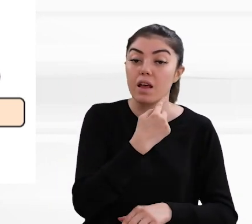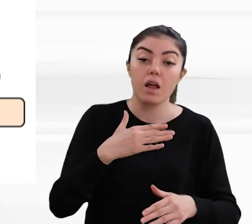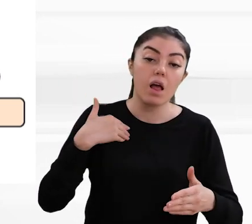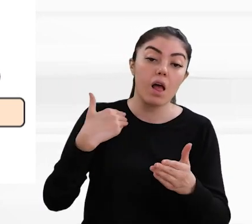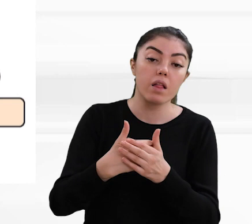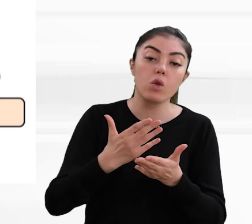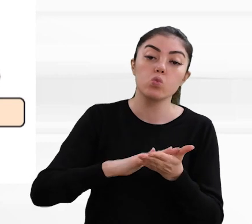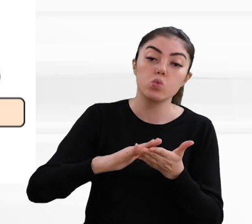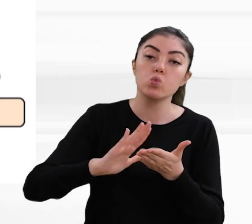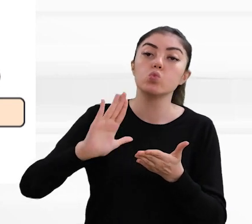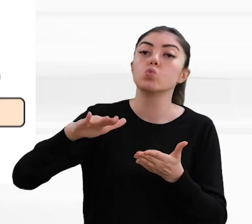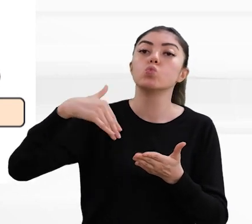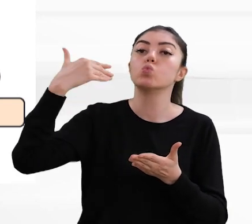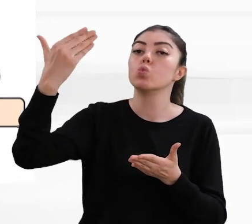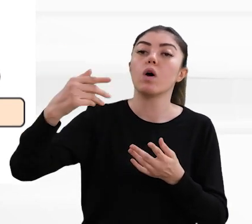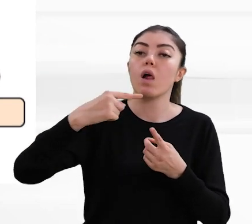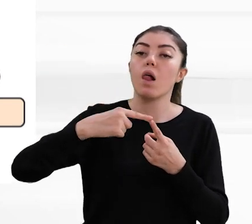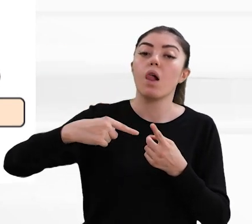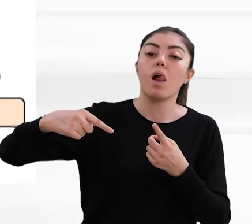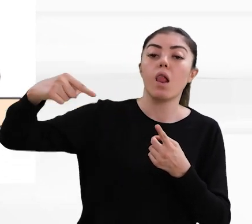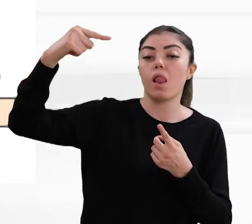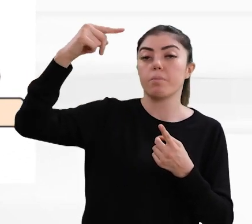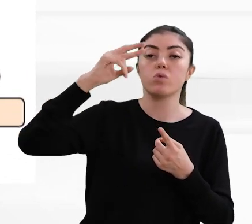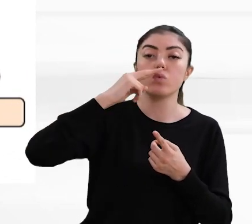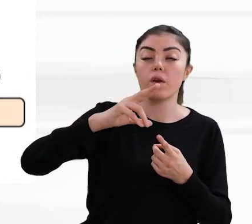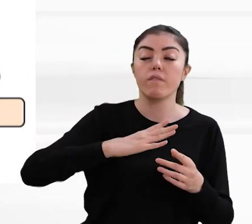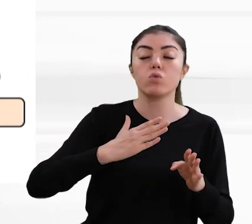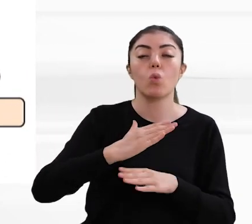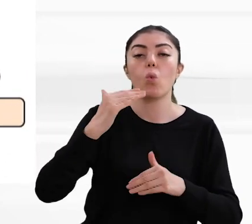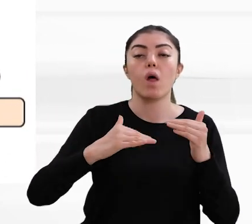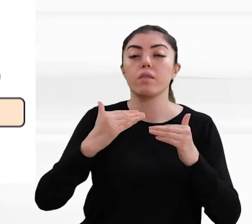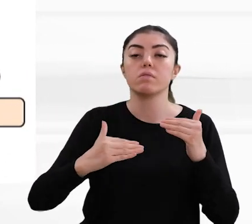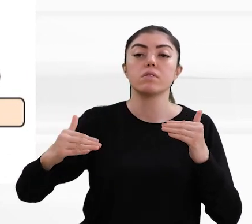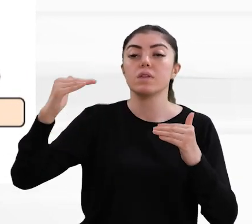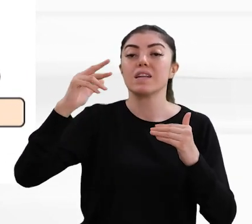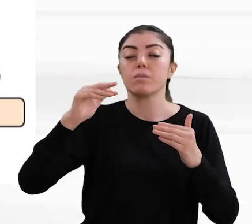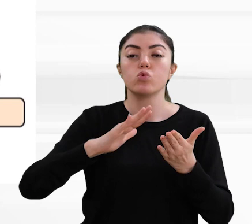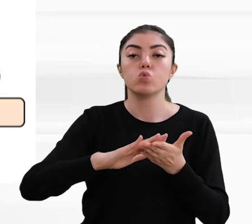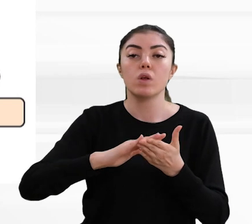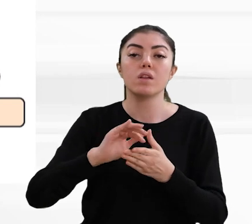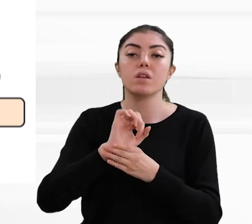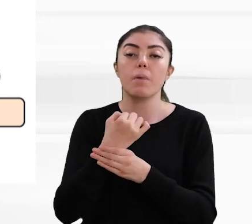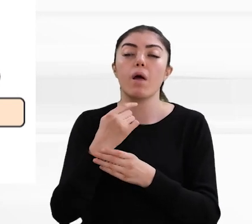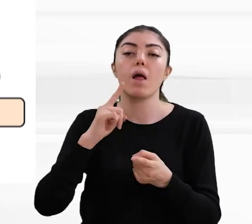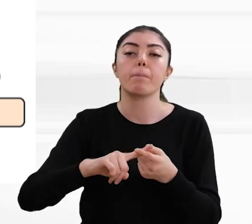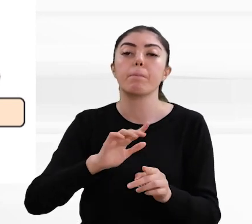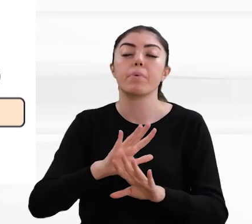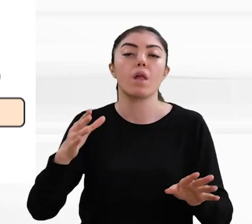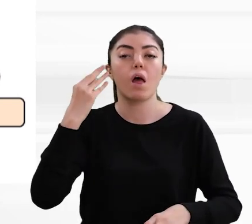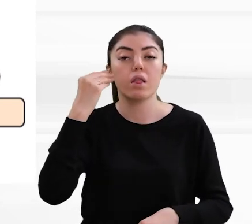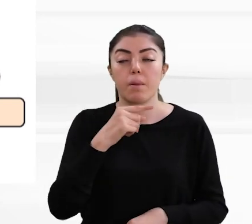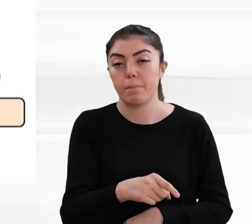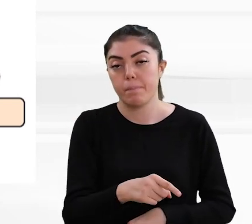bir dereceye kadar ne yapıyor düzenliyor o da daha sonra arası görüyorsun doğru orantılı olarak artıyor yanardağ da tableti kalmıyor